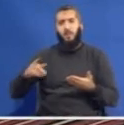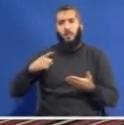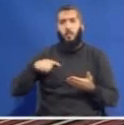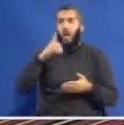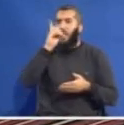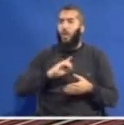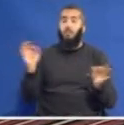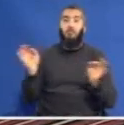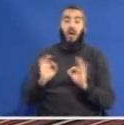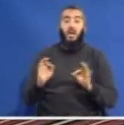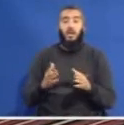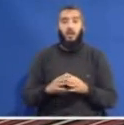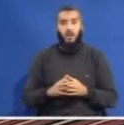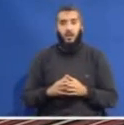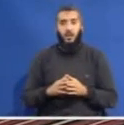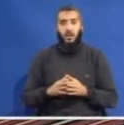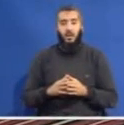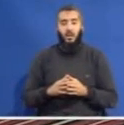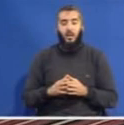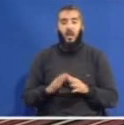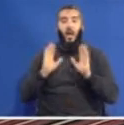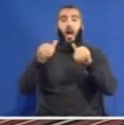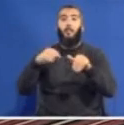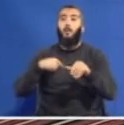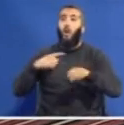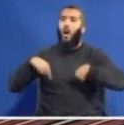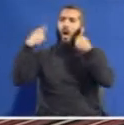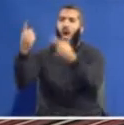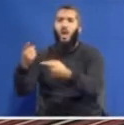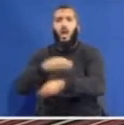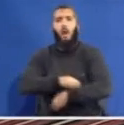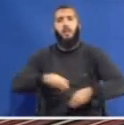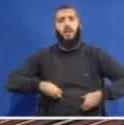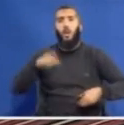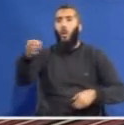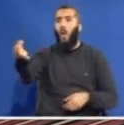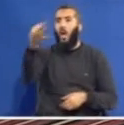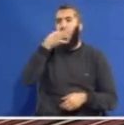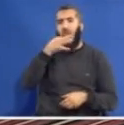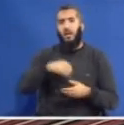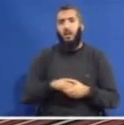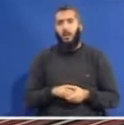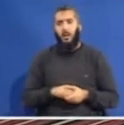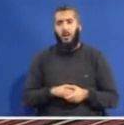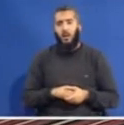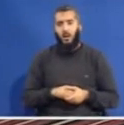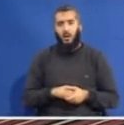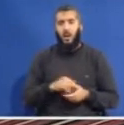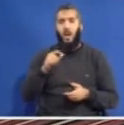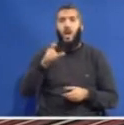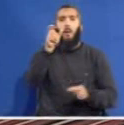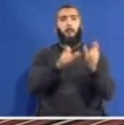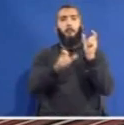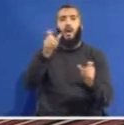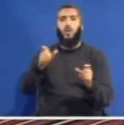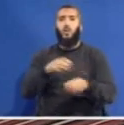ايوه. ومن بعد كي رحت لهم قلت له علاه نحيتني؟ جاوني اللجنه من البلديه،